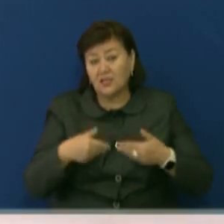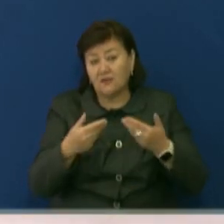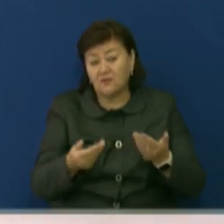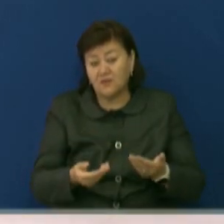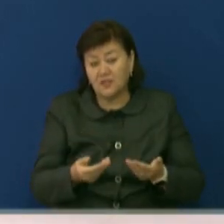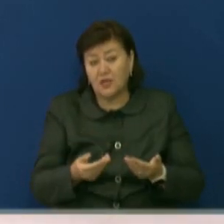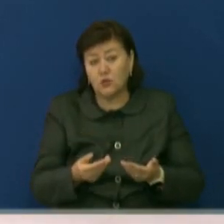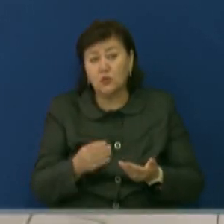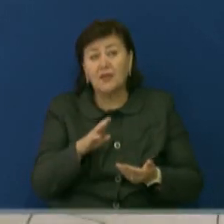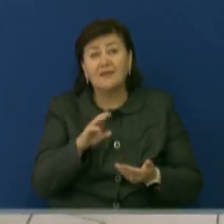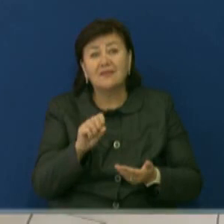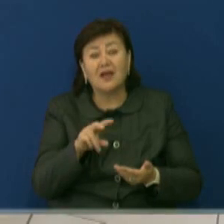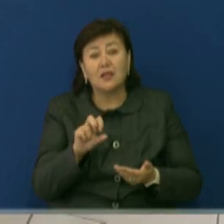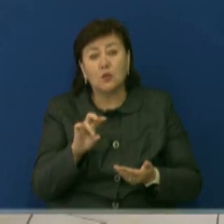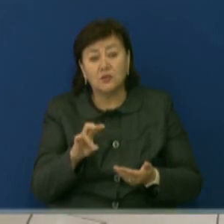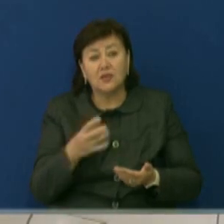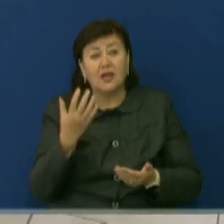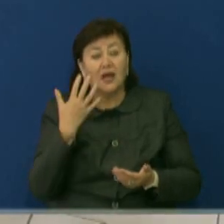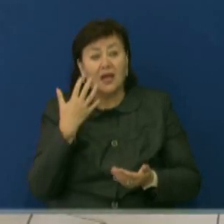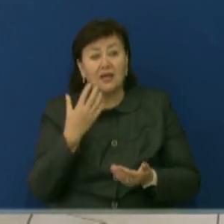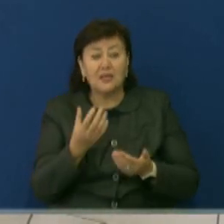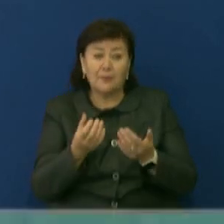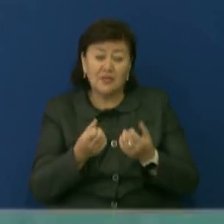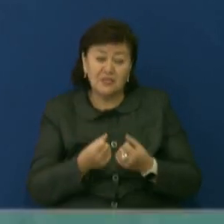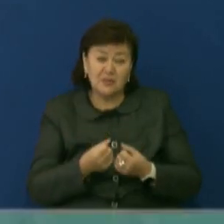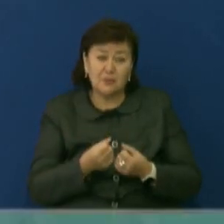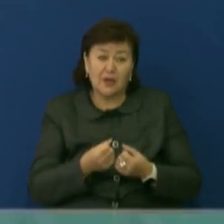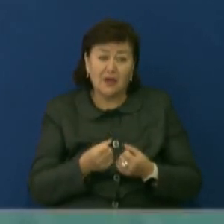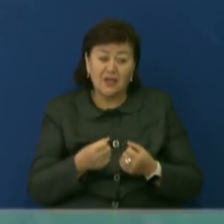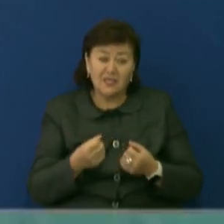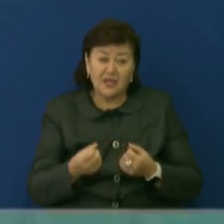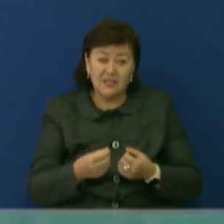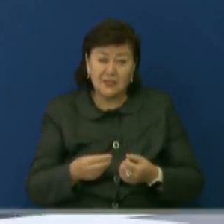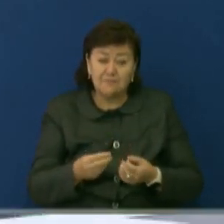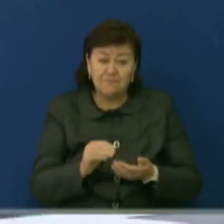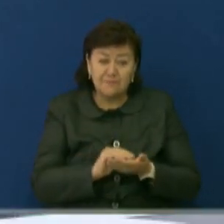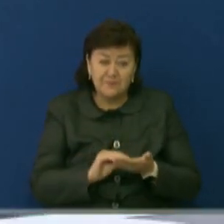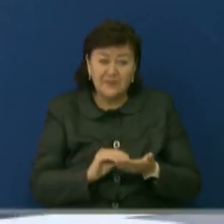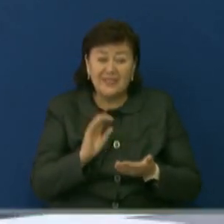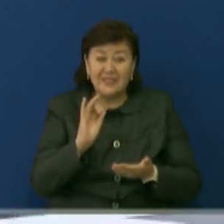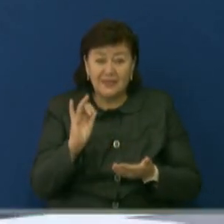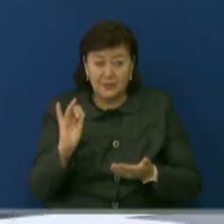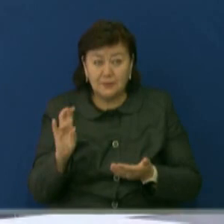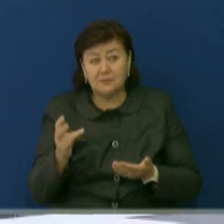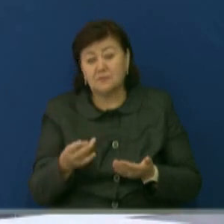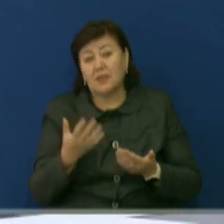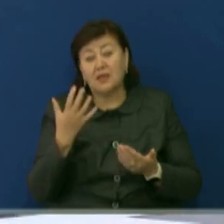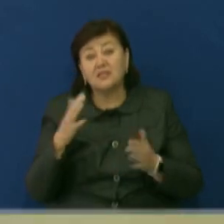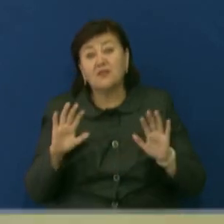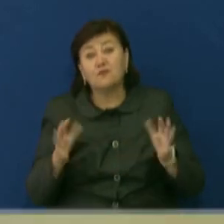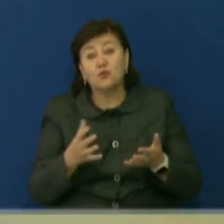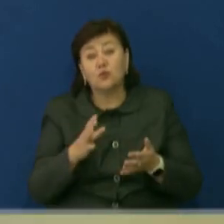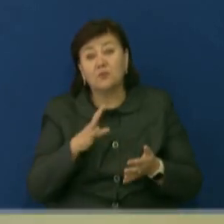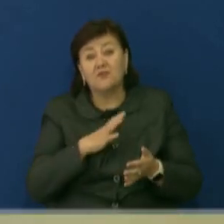в ЦОНе. При наборе ИИН клиента в терминале информация идентифицируется с данными системы АШИК. При обнаружении опасного